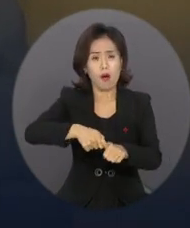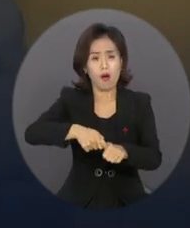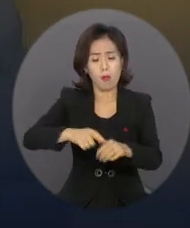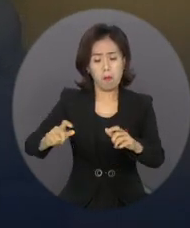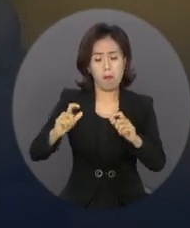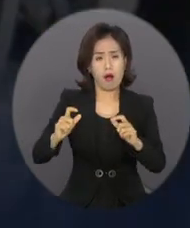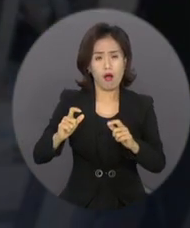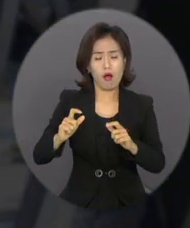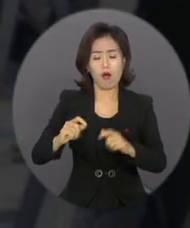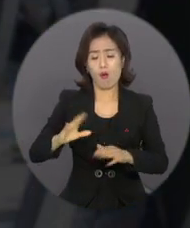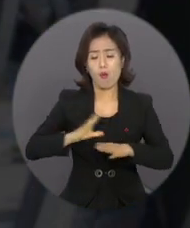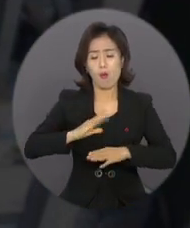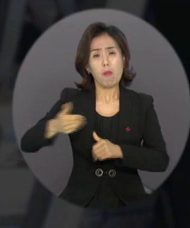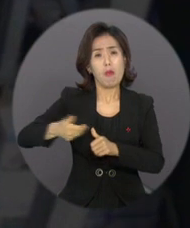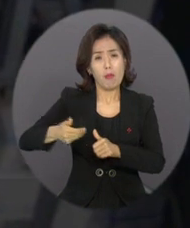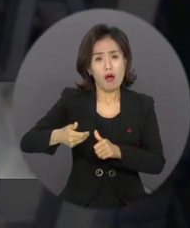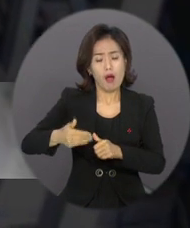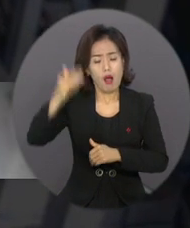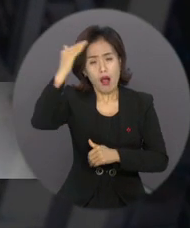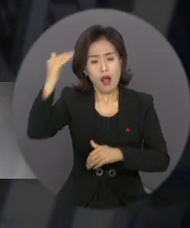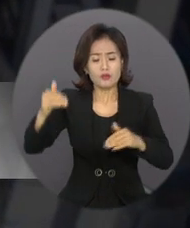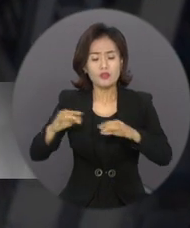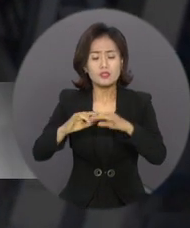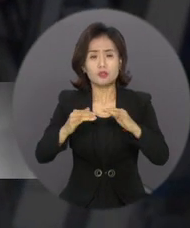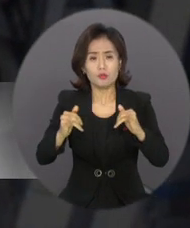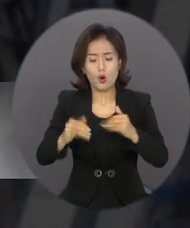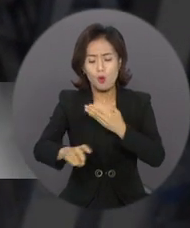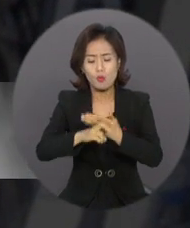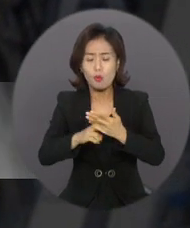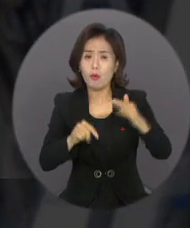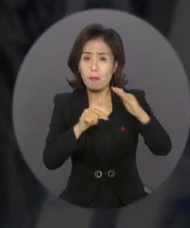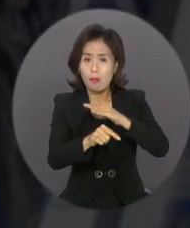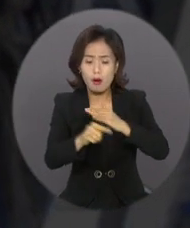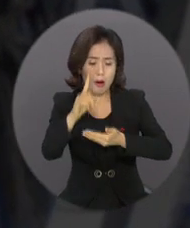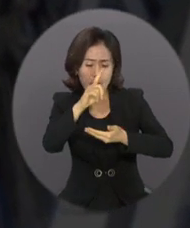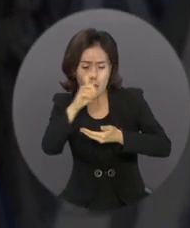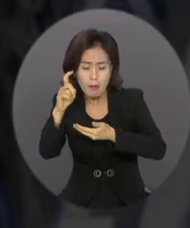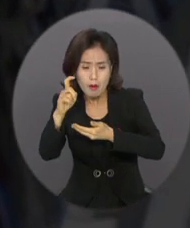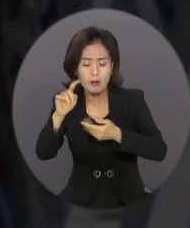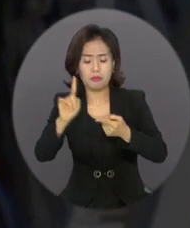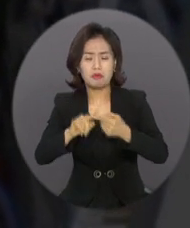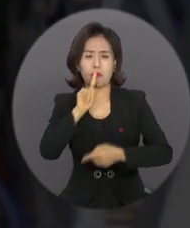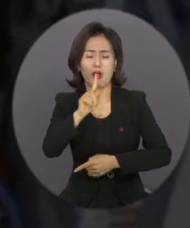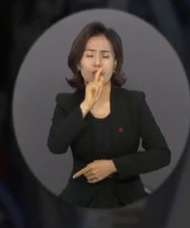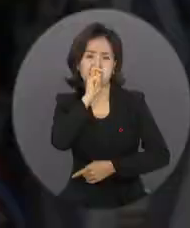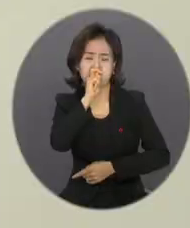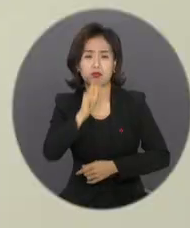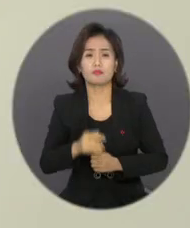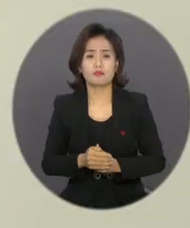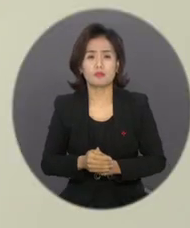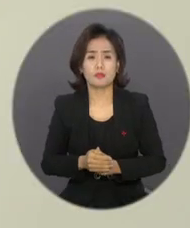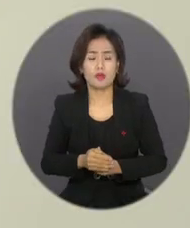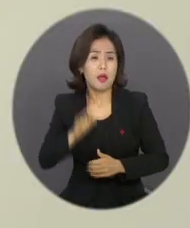어쩌니 겁을 줘 샀더라고요 하지만 한전 직원은 주인 없는 집에 무단으로 들어와 사진을 찍어간 사실은 말하지 않았습니다